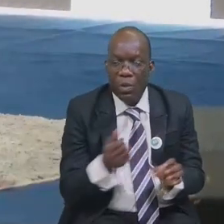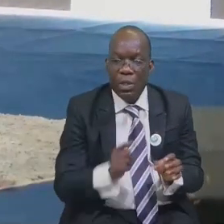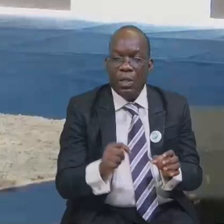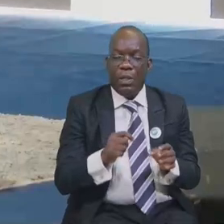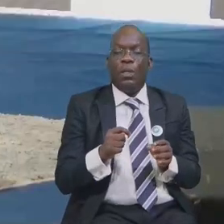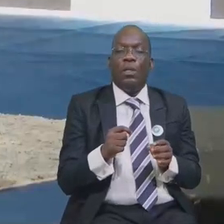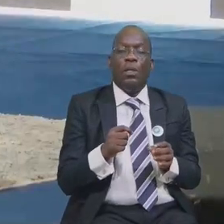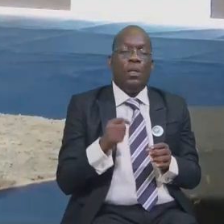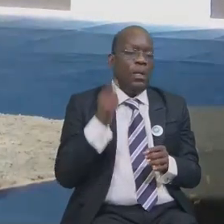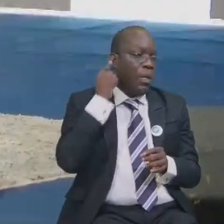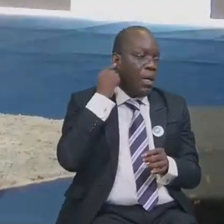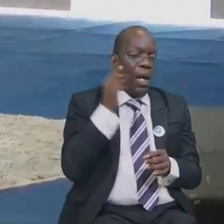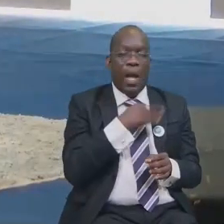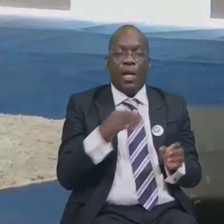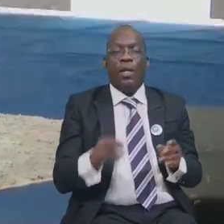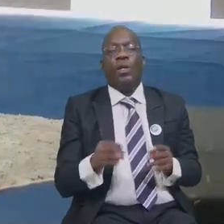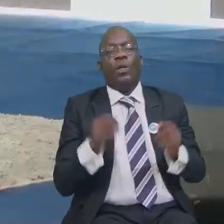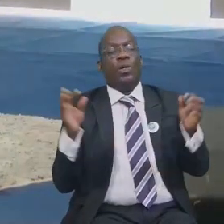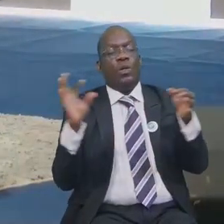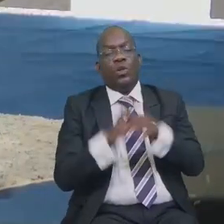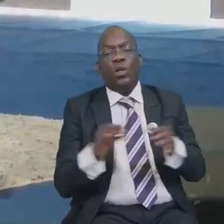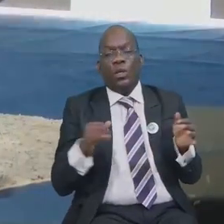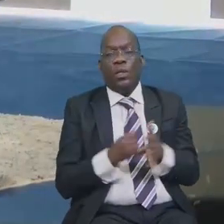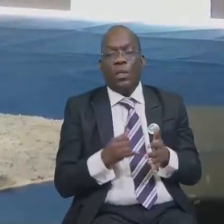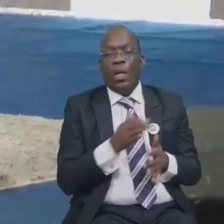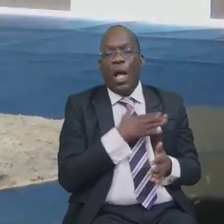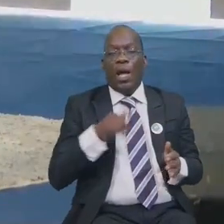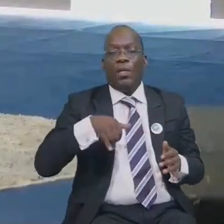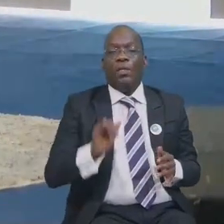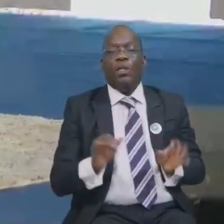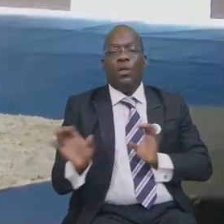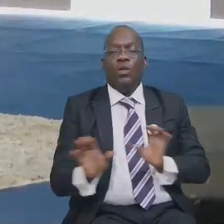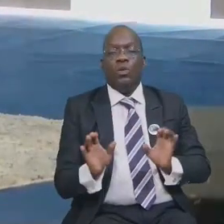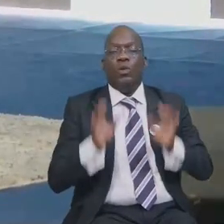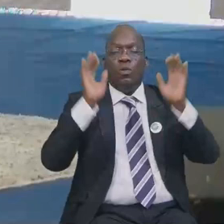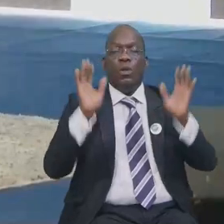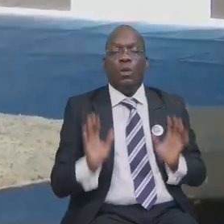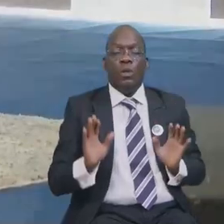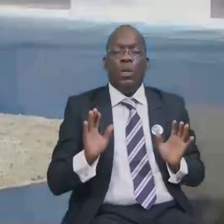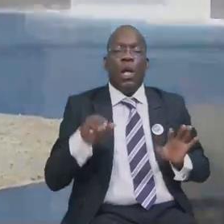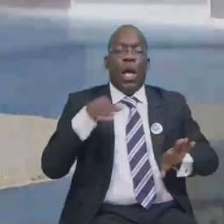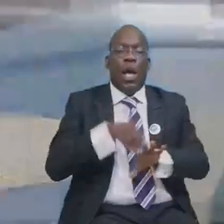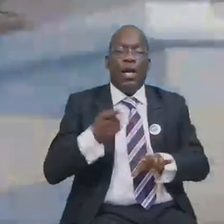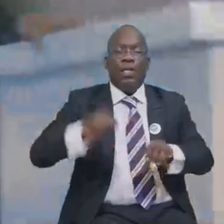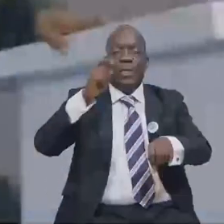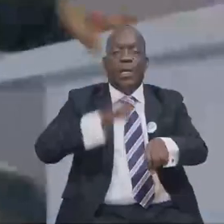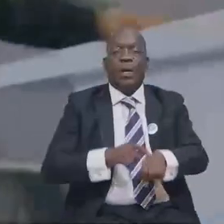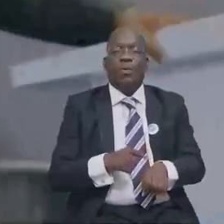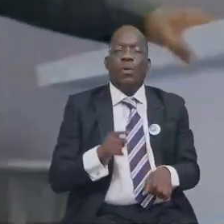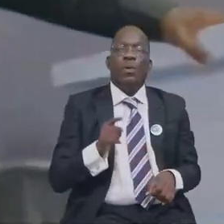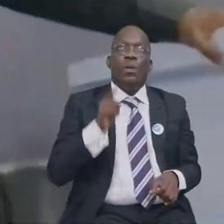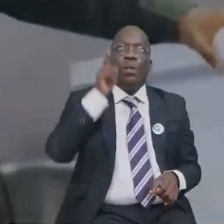et il est allé coller ça. Et il a accompli encore un miracle au moment où il devait